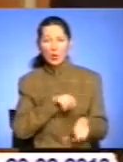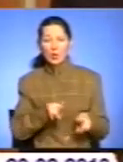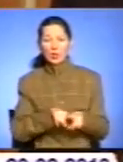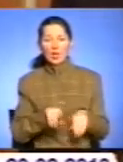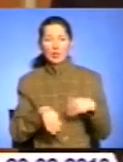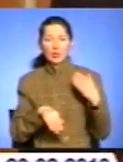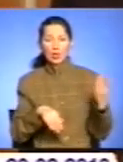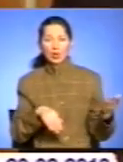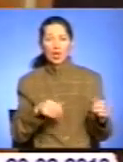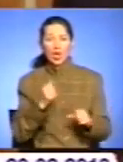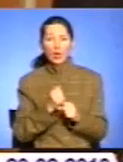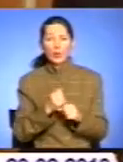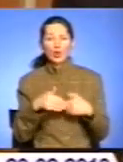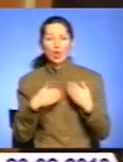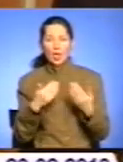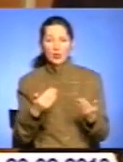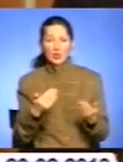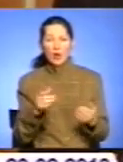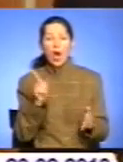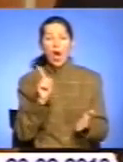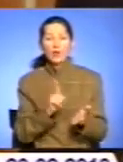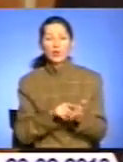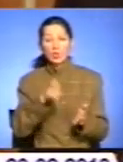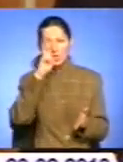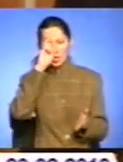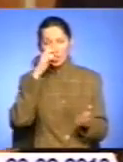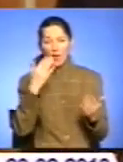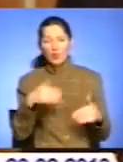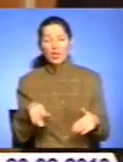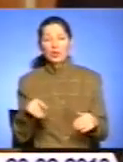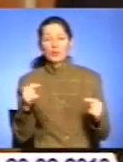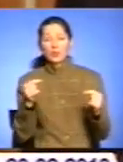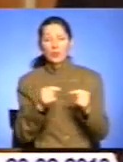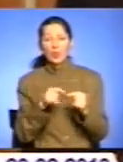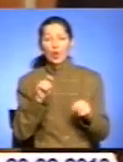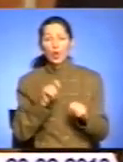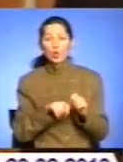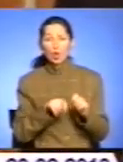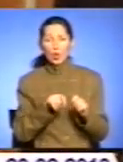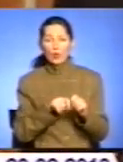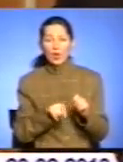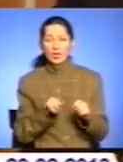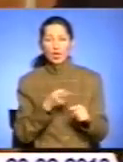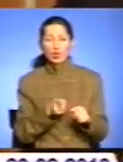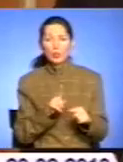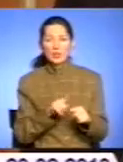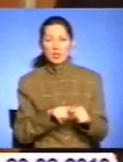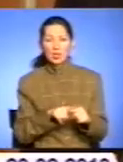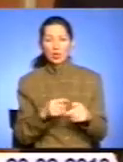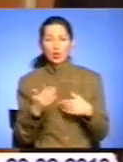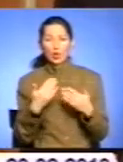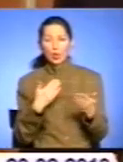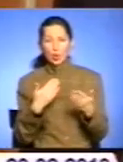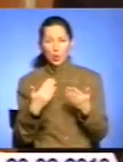сторони роботодавців. От. А функції держави вже відповідно контролювати, щоб ці